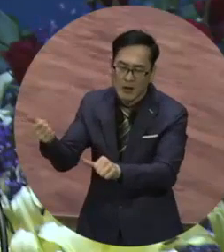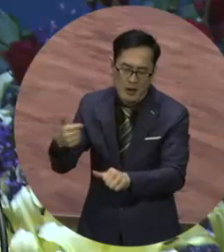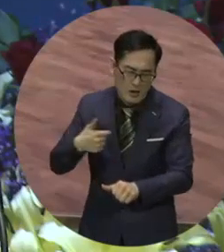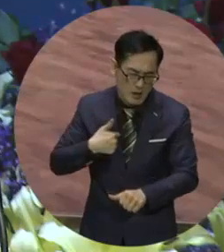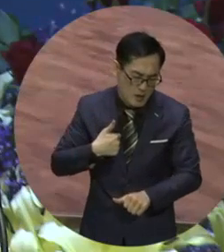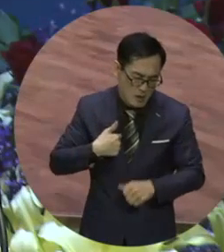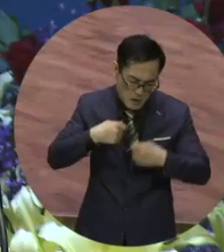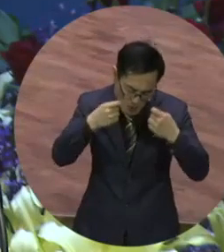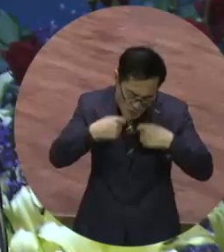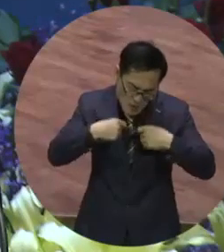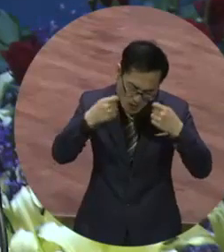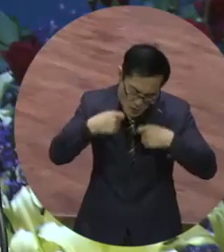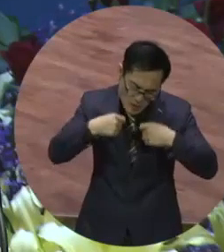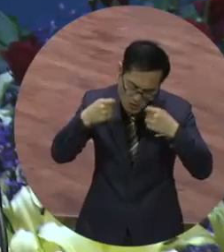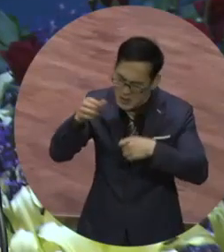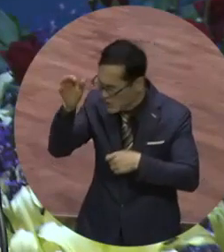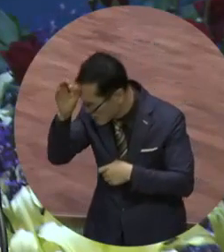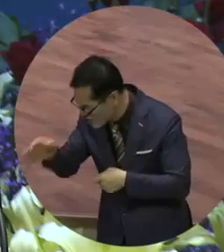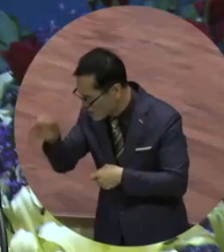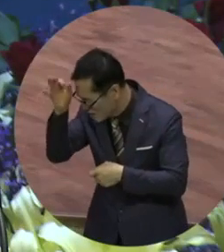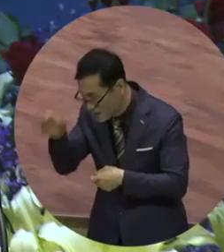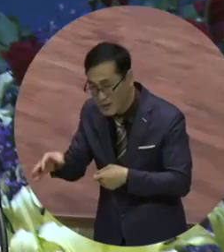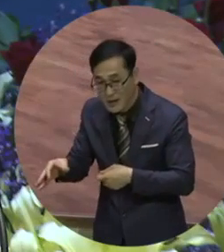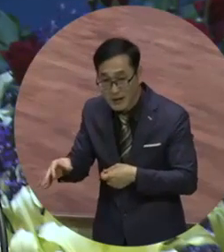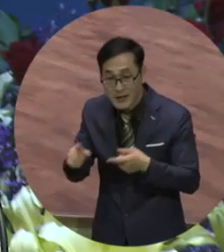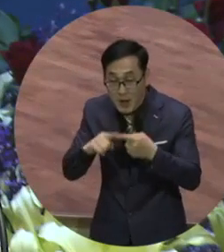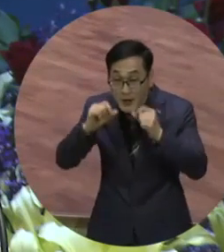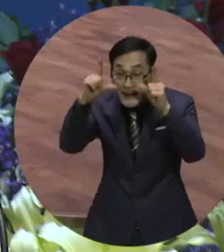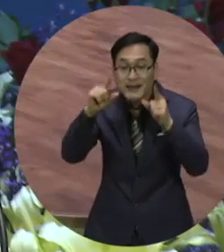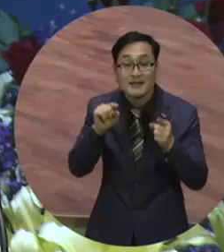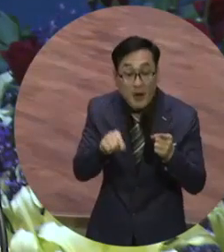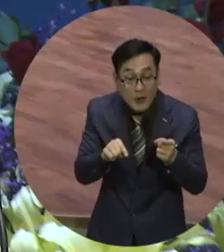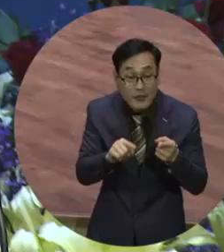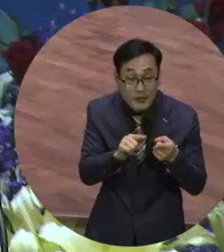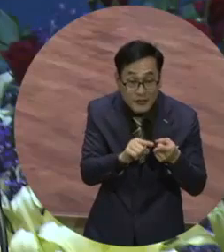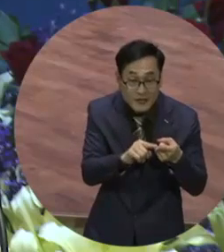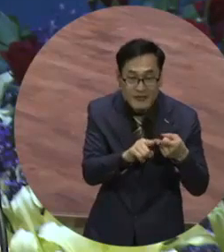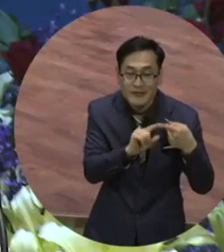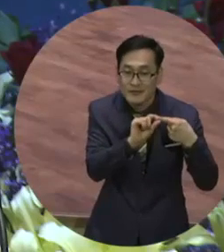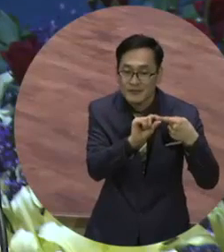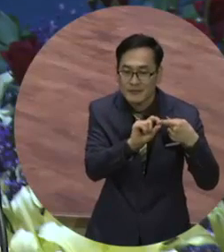이거 깨닫는 것이 그리스도인이에요. 그래서